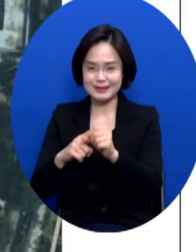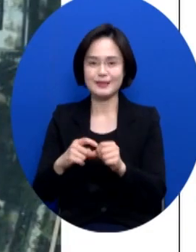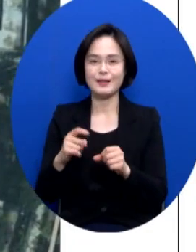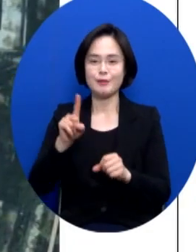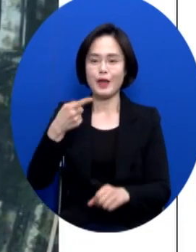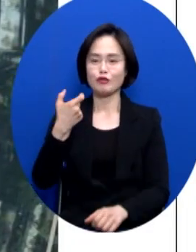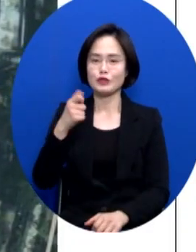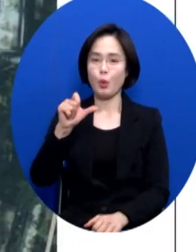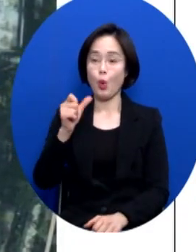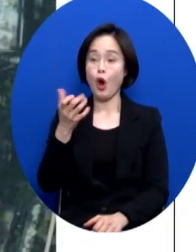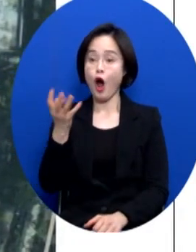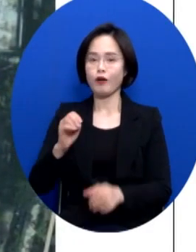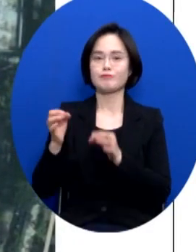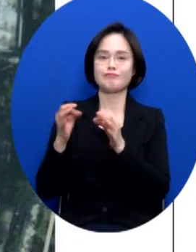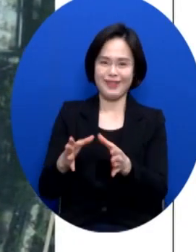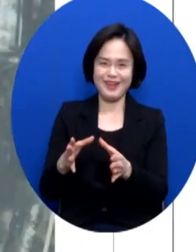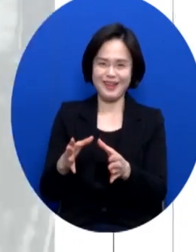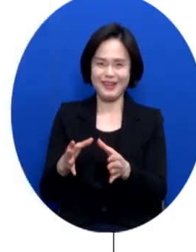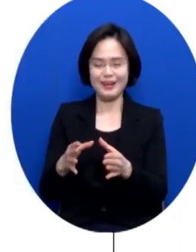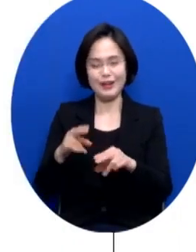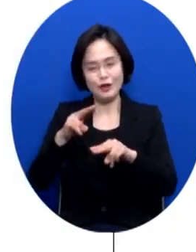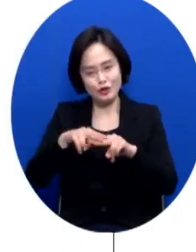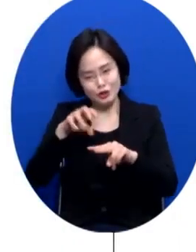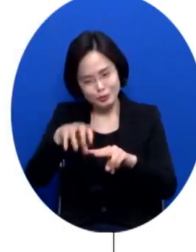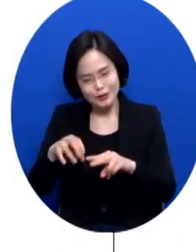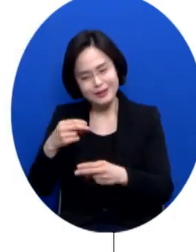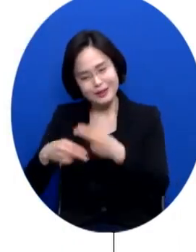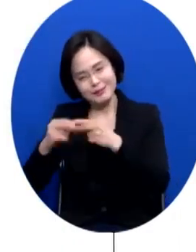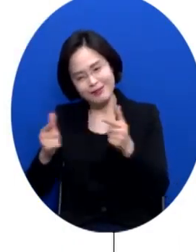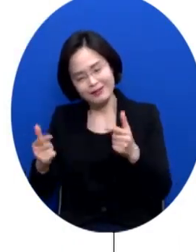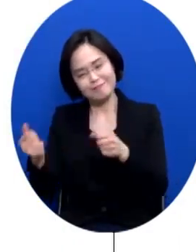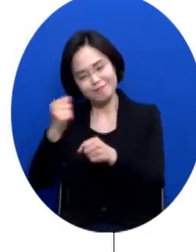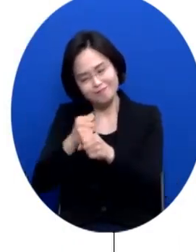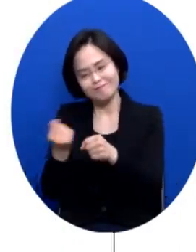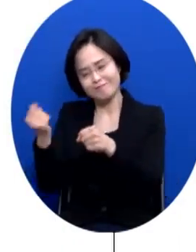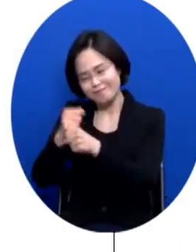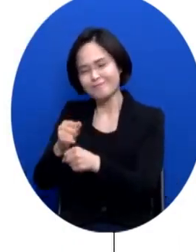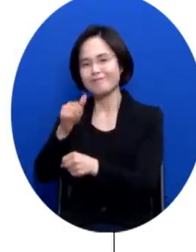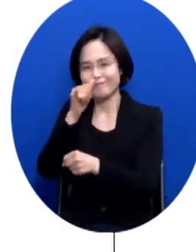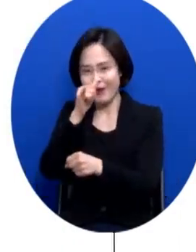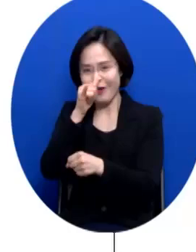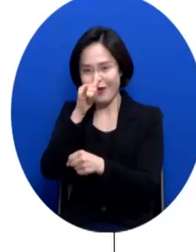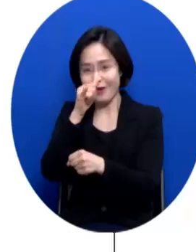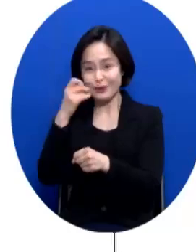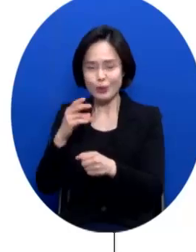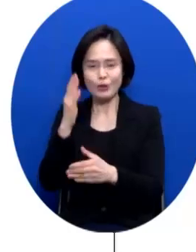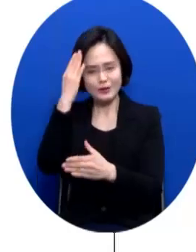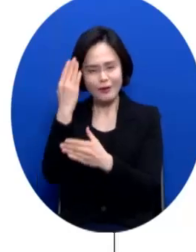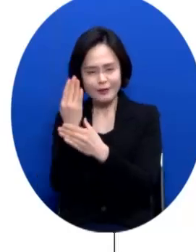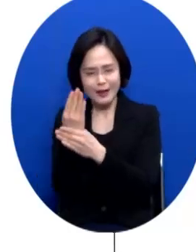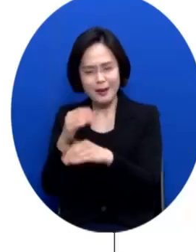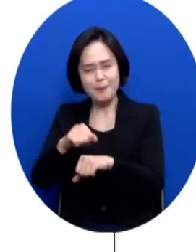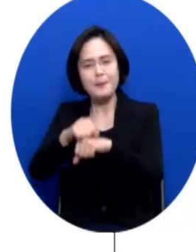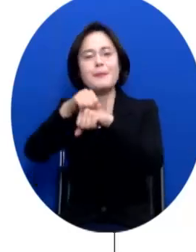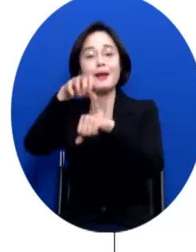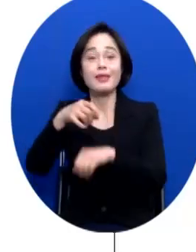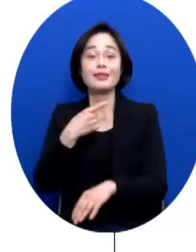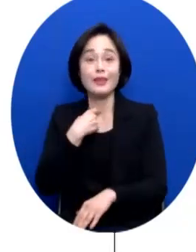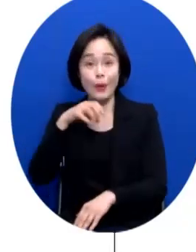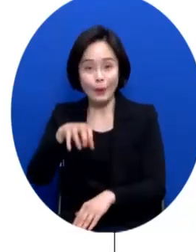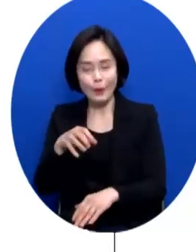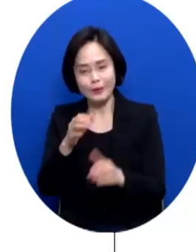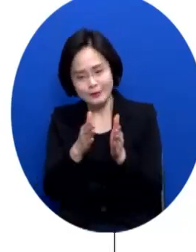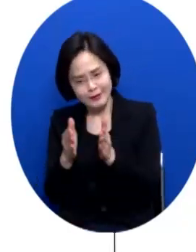등 건물 7개 동과 우물, 담장 등 시설을 복원하는 한편 전기등소에 석탄을 보관했던 탄고 건물지를